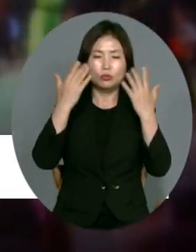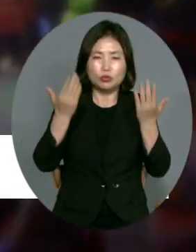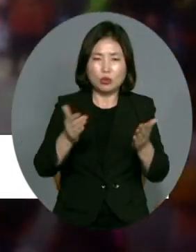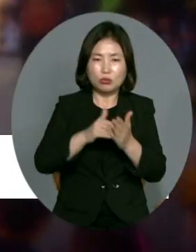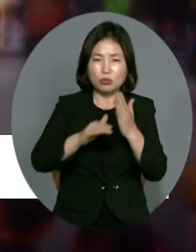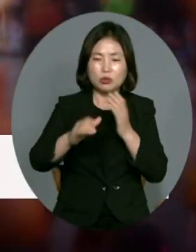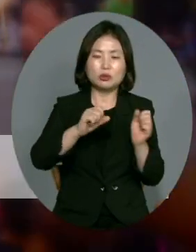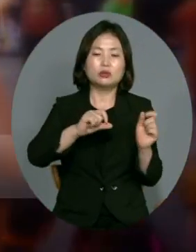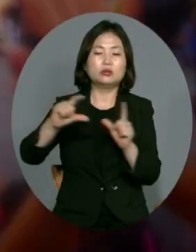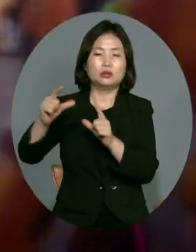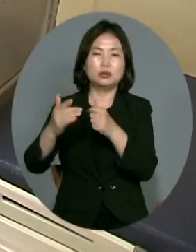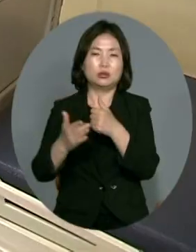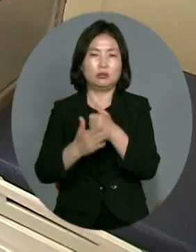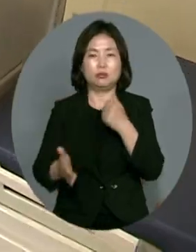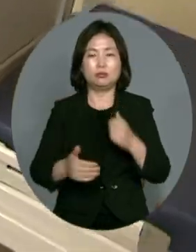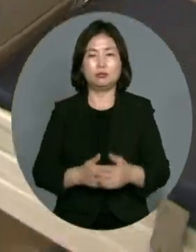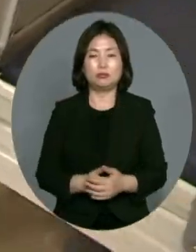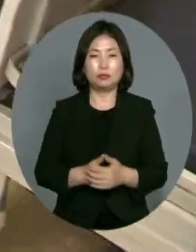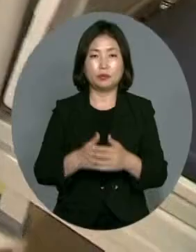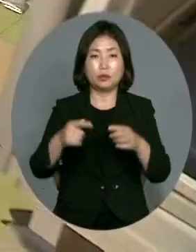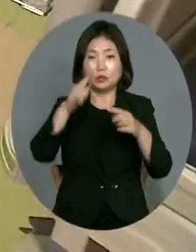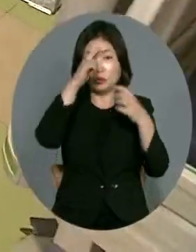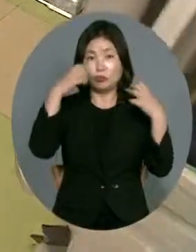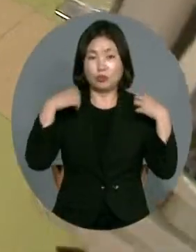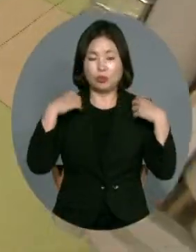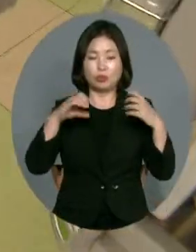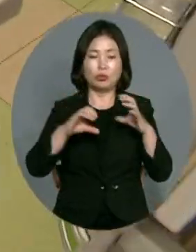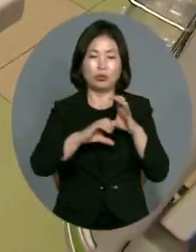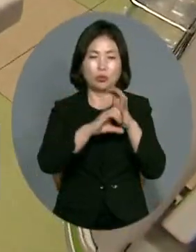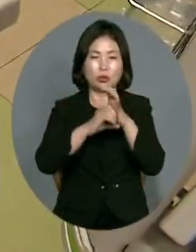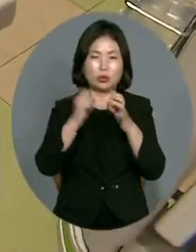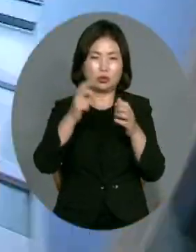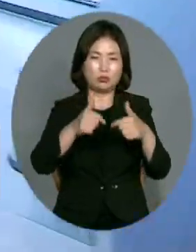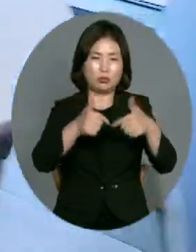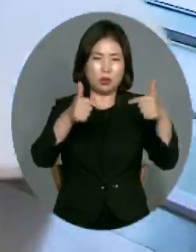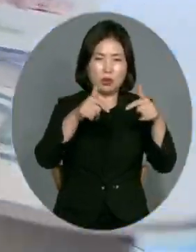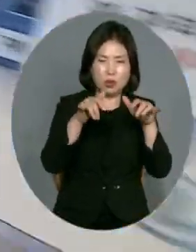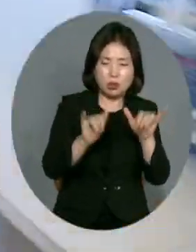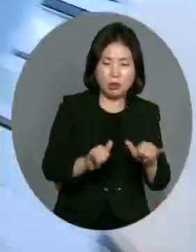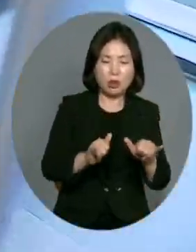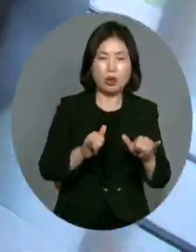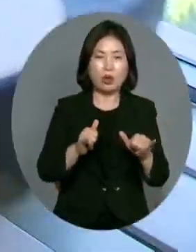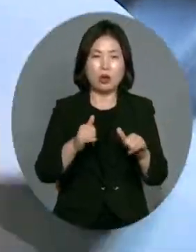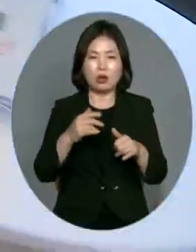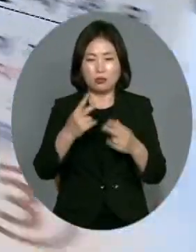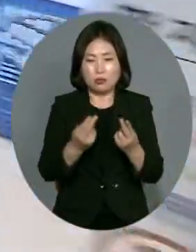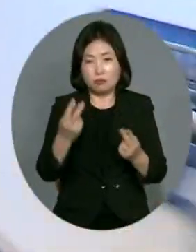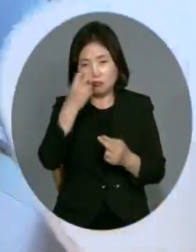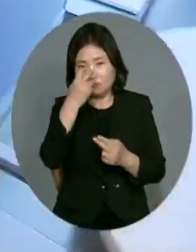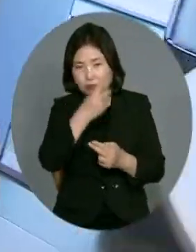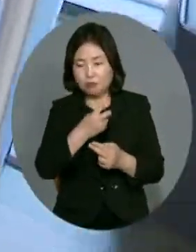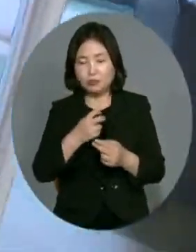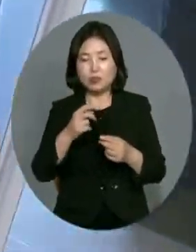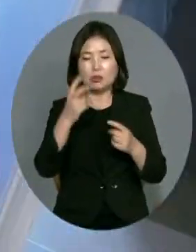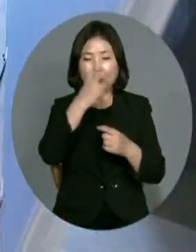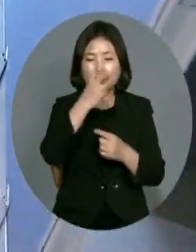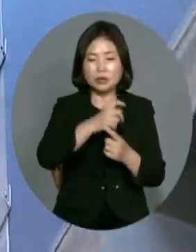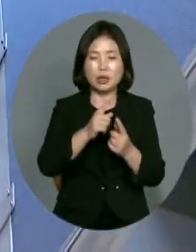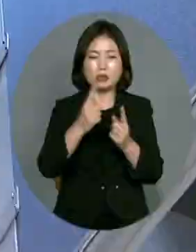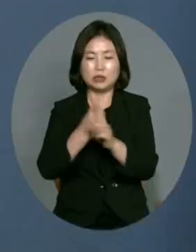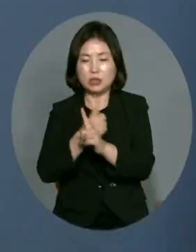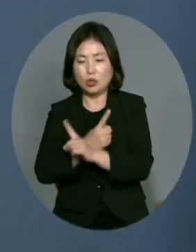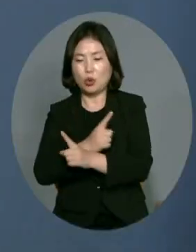증가세가 있었으니까요. 정부는 코로나 재유행에 대비해 병상 대응 체계를 점검하고 검사와 대면